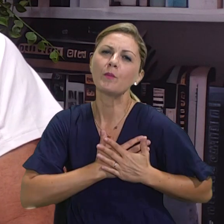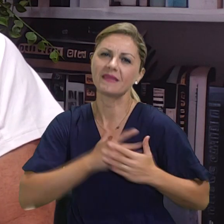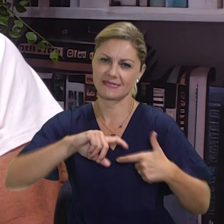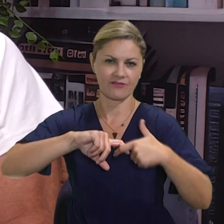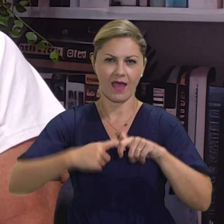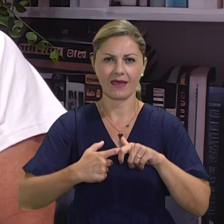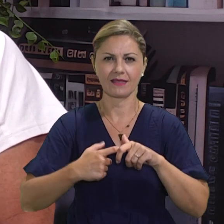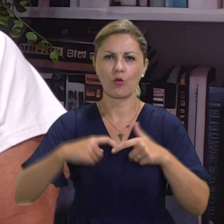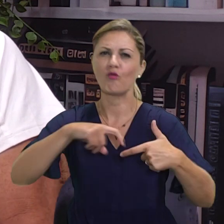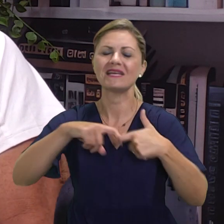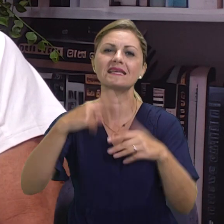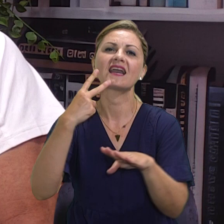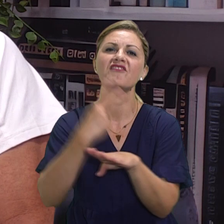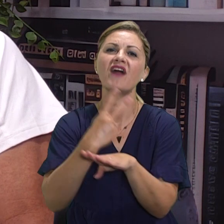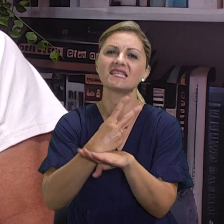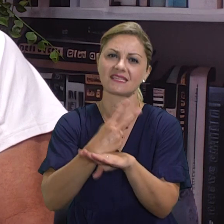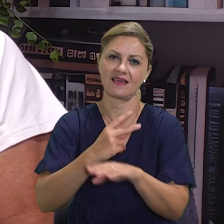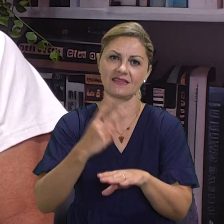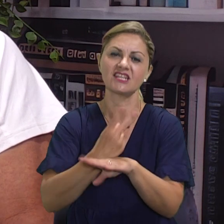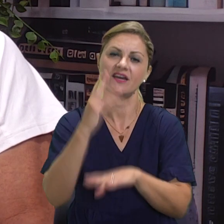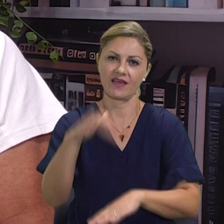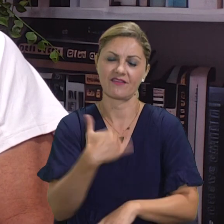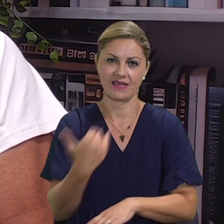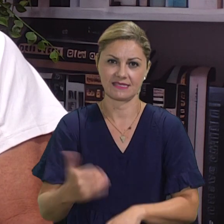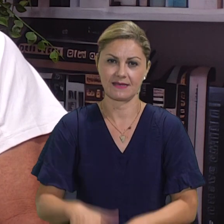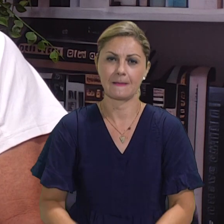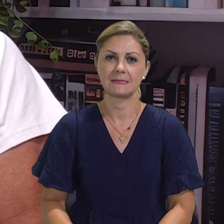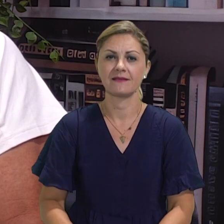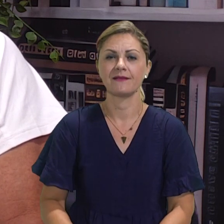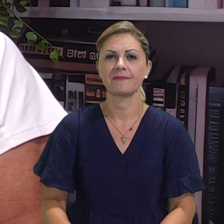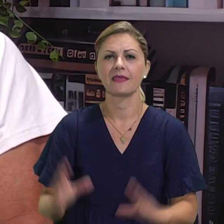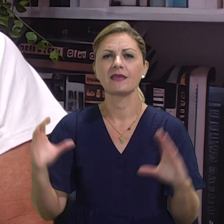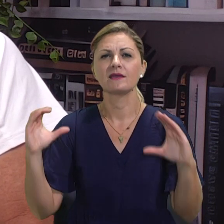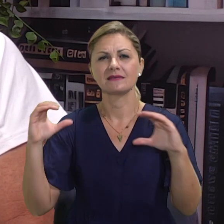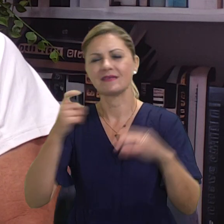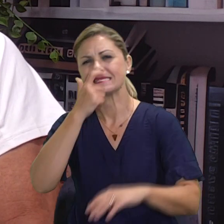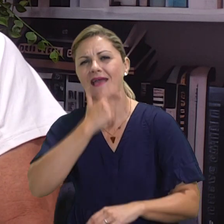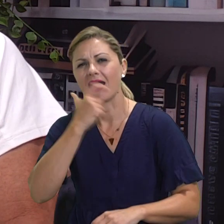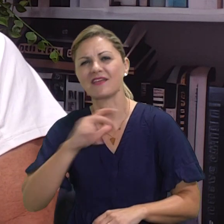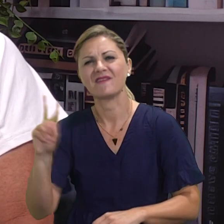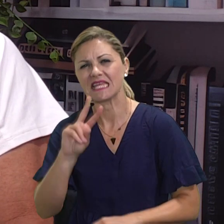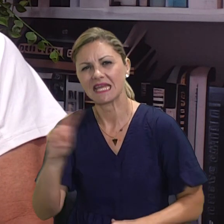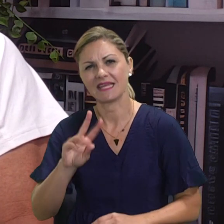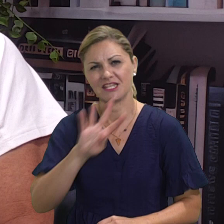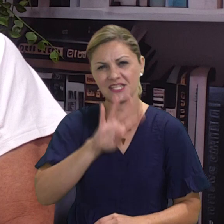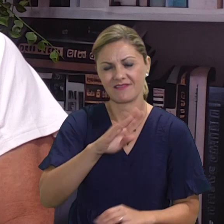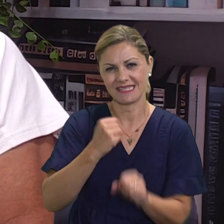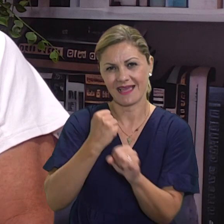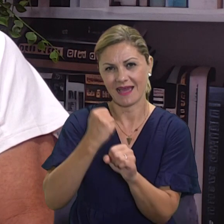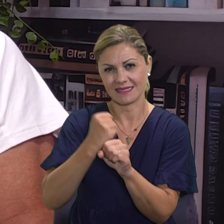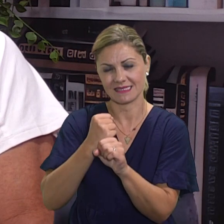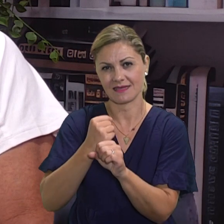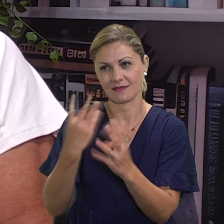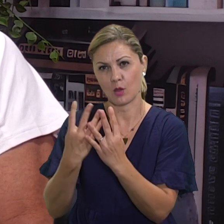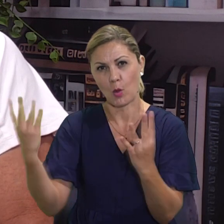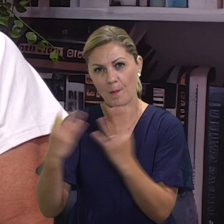domoljubne stvari. Znači, ima ova udruga veterana 4. gardijske, gospodin Mate Buljubašić,